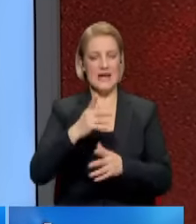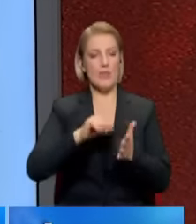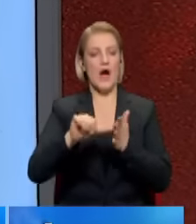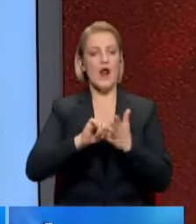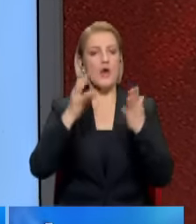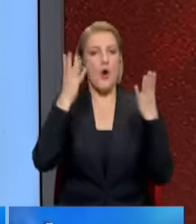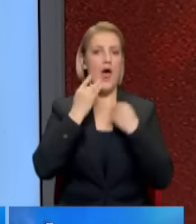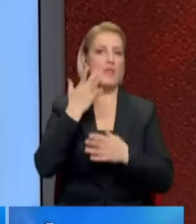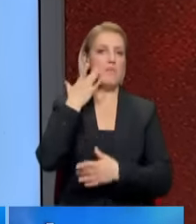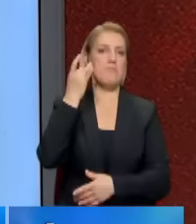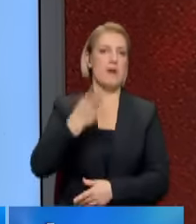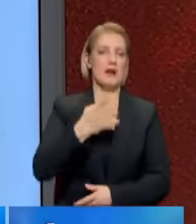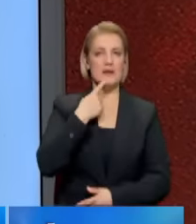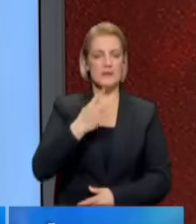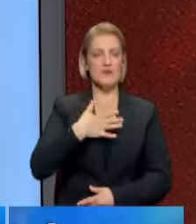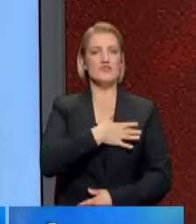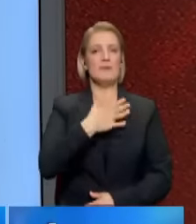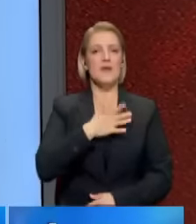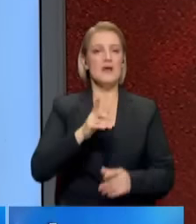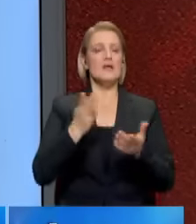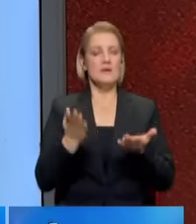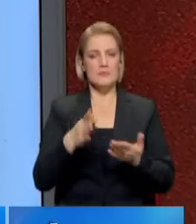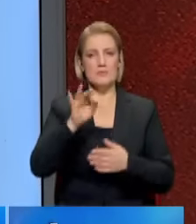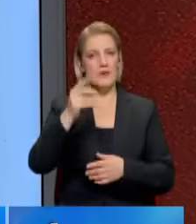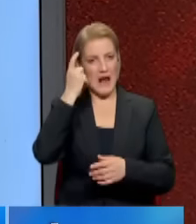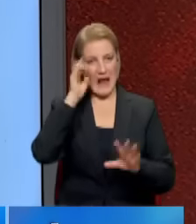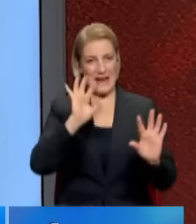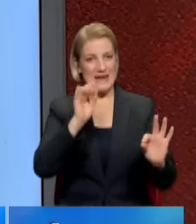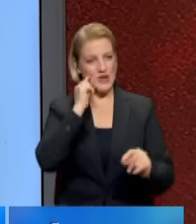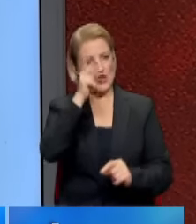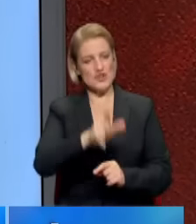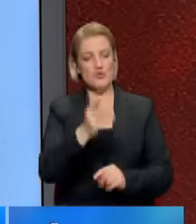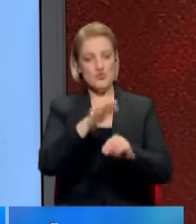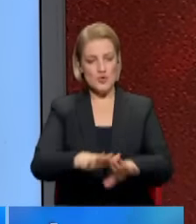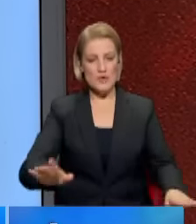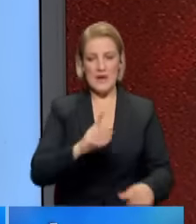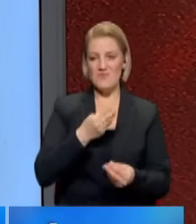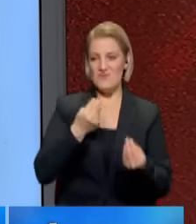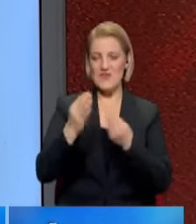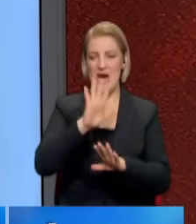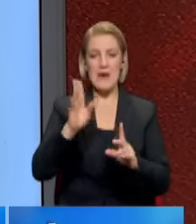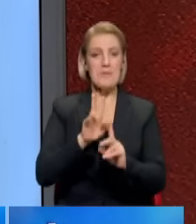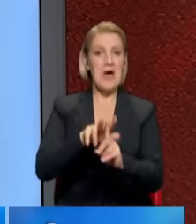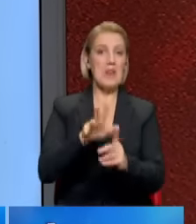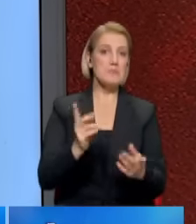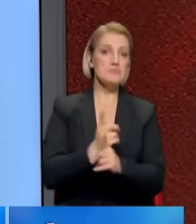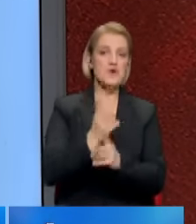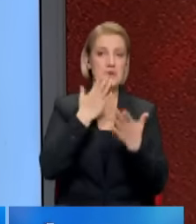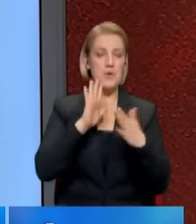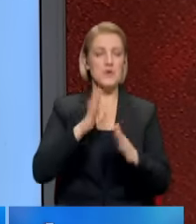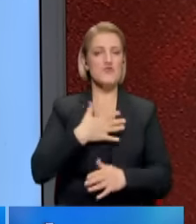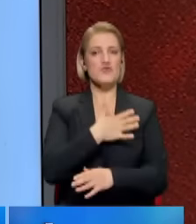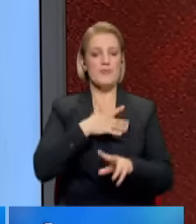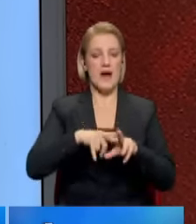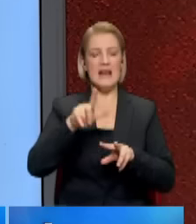öğrendiği çok belli demiş. CHP'li yine Gülçiftçi, bu zihniyetteki kişinin çocuklarımıza sunacağı herhangi bir katkı yoktur. CHP'den